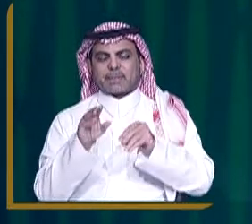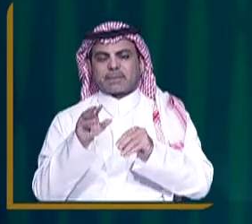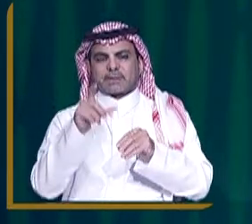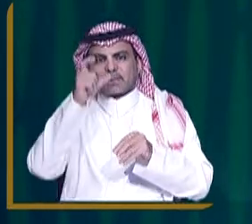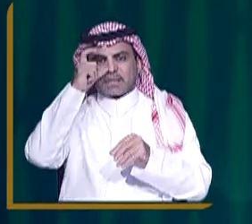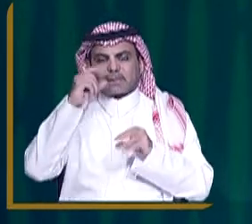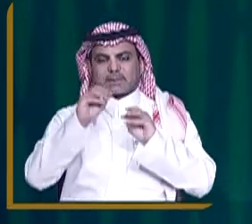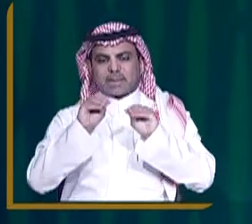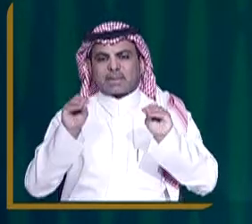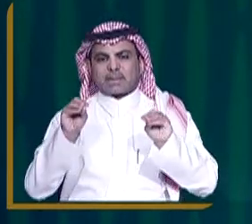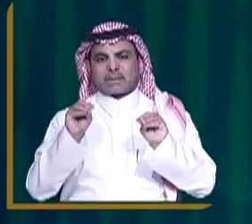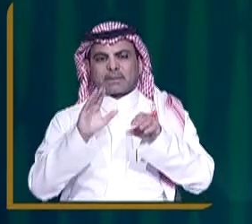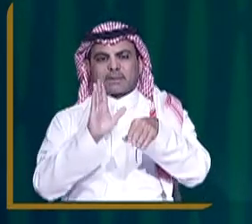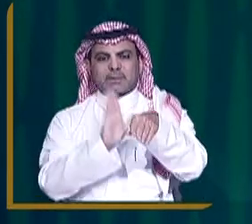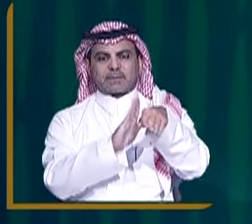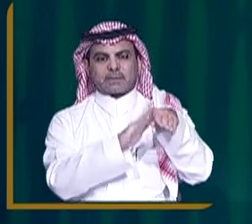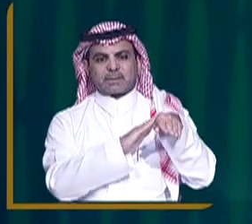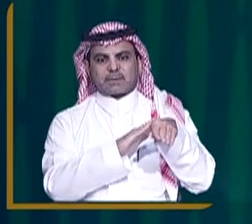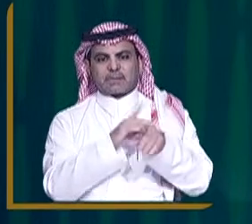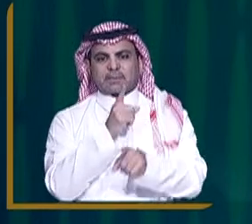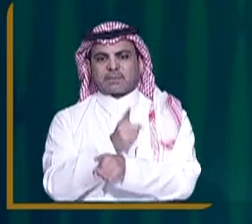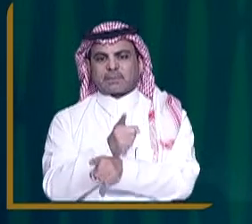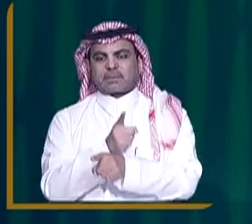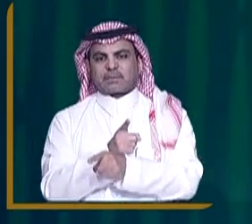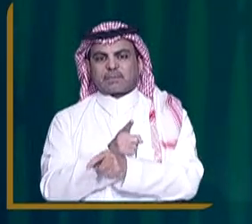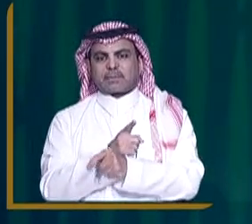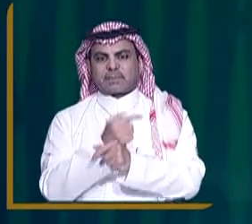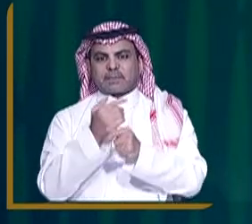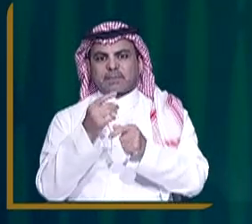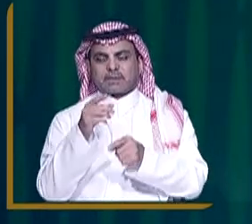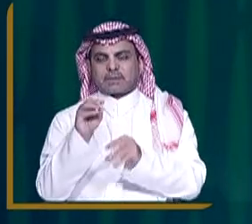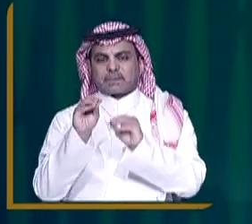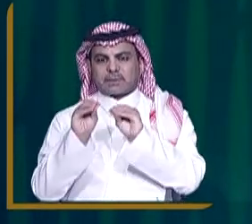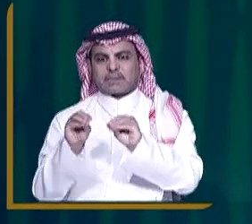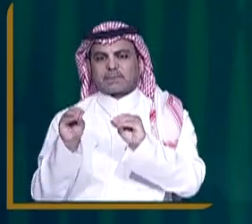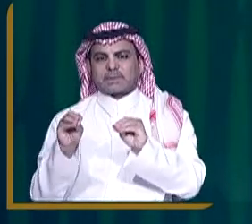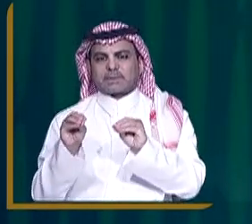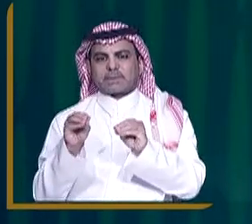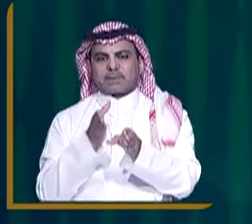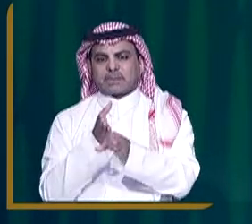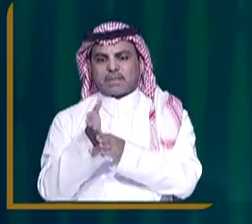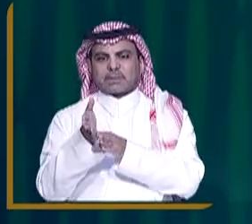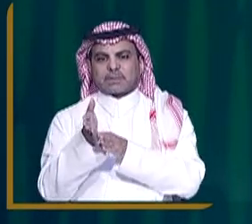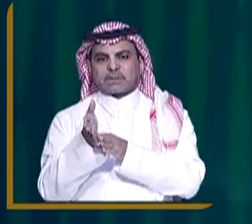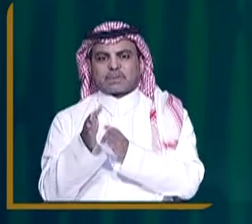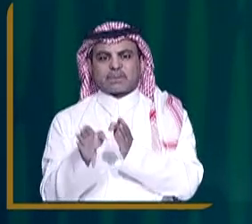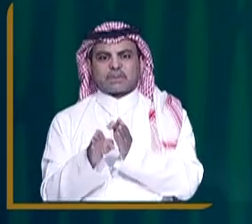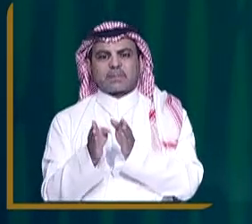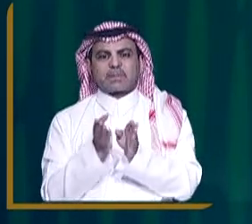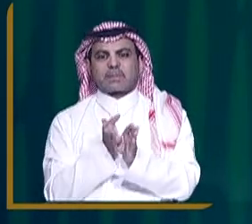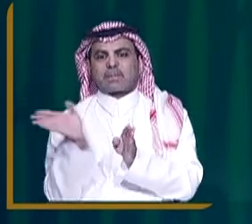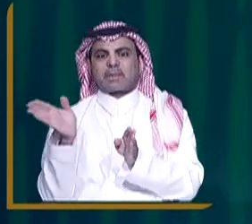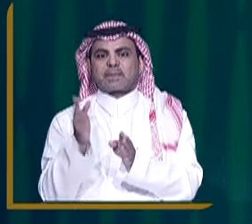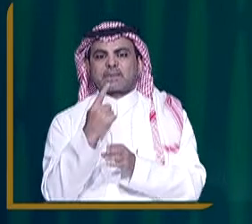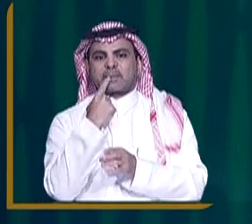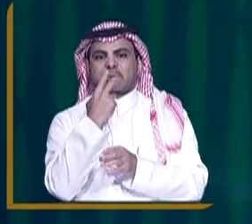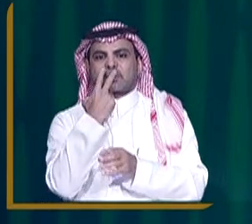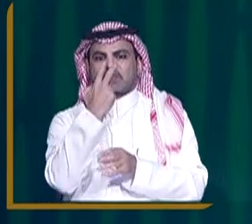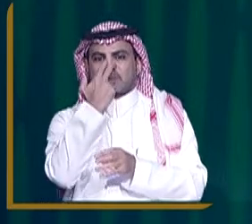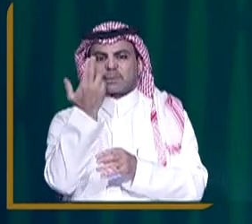التعليم تلزم بعض المعلمين بتدريس غير مواد تخصصهم طيلة سنوات